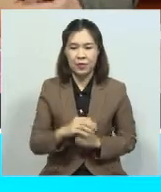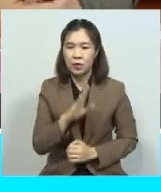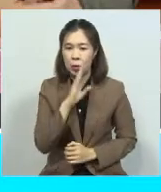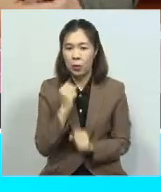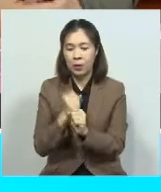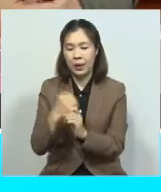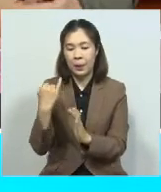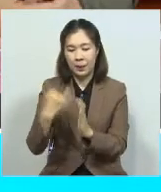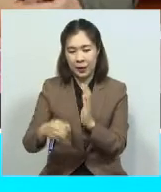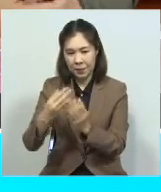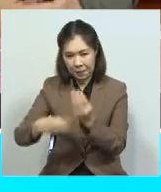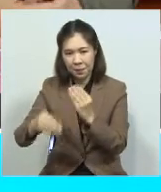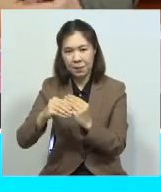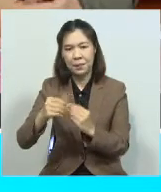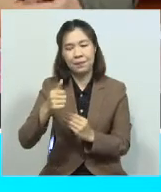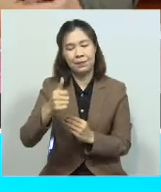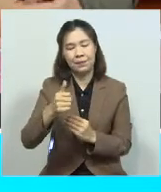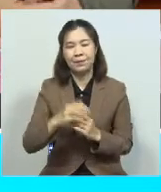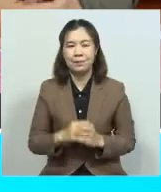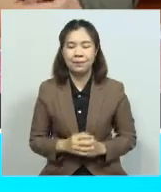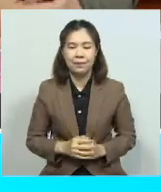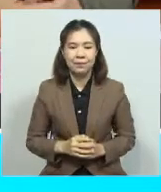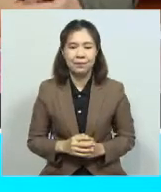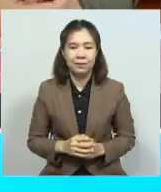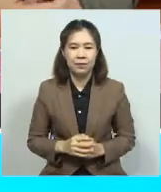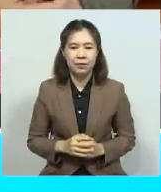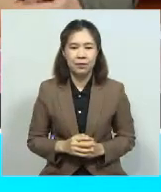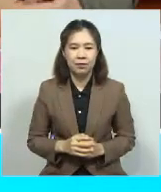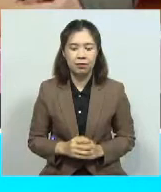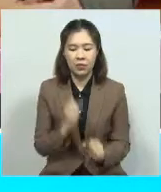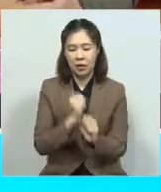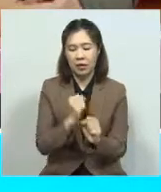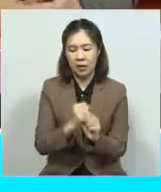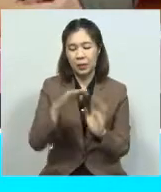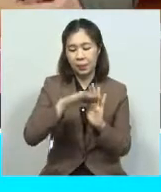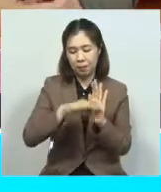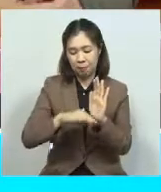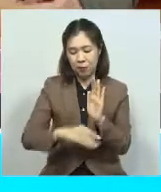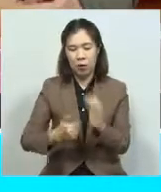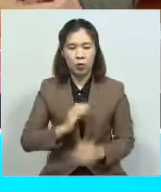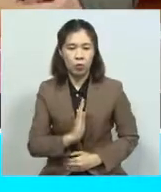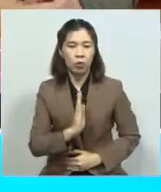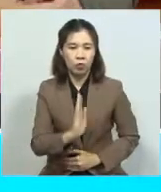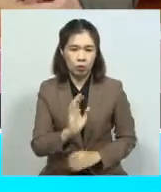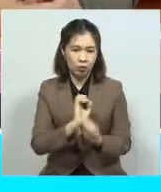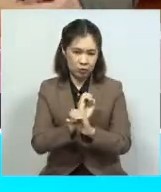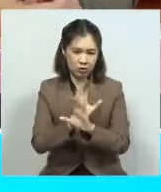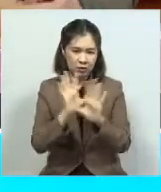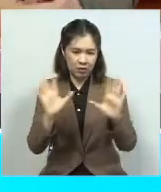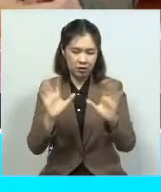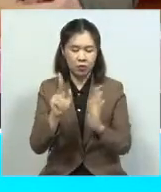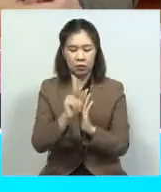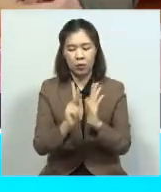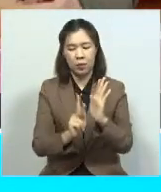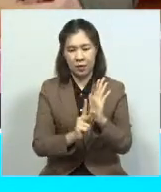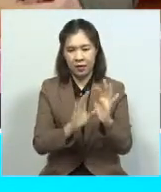ทำผิดเพิ่มเติมก็จะแจ้งข้อหาเพิ่มเติมได้นะครับตรงนี้และการดำเนินการเนี่ยเราก็ทำงานอย่างตรงไปตรงมานะครับแล้วก็อยู่ในกรอบของกฎหม